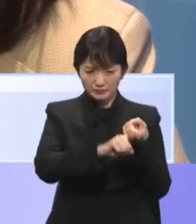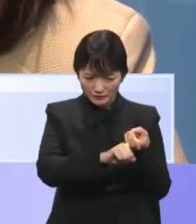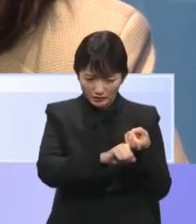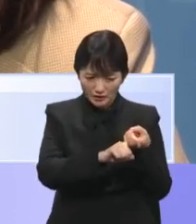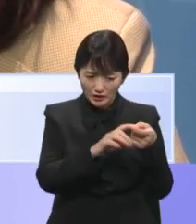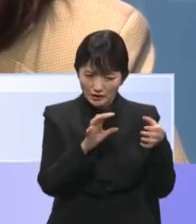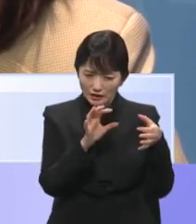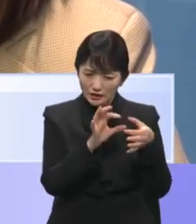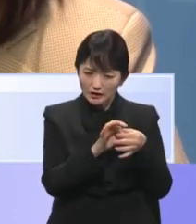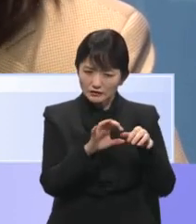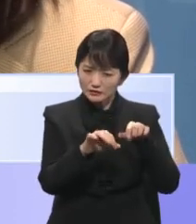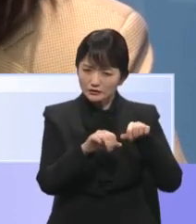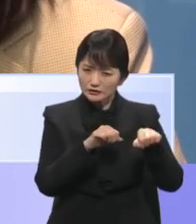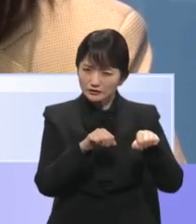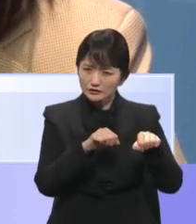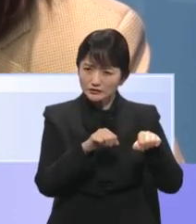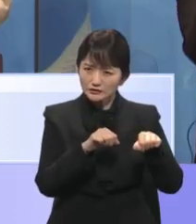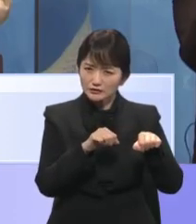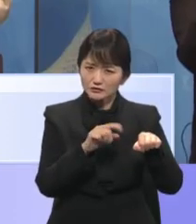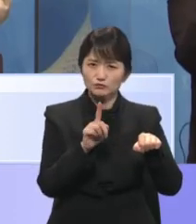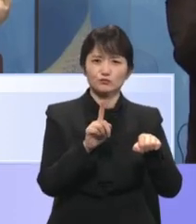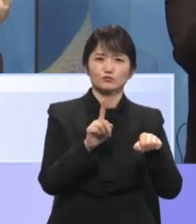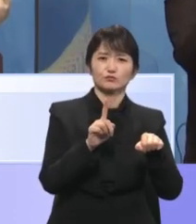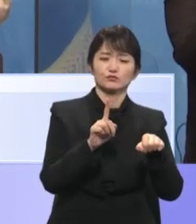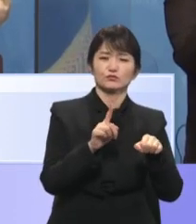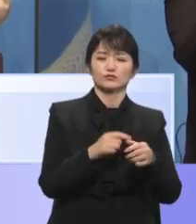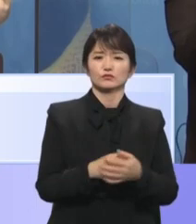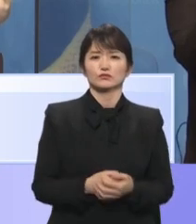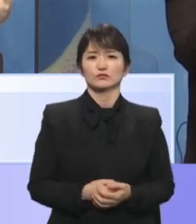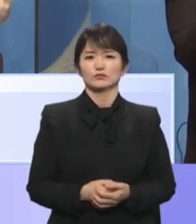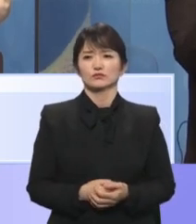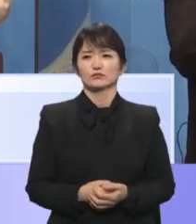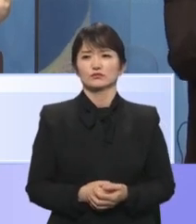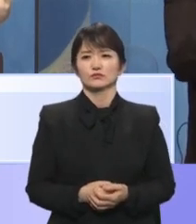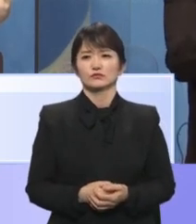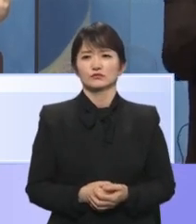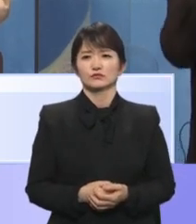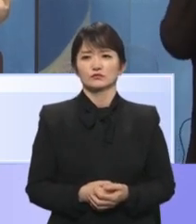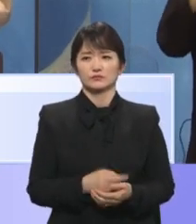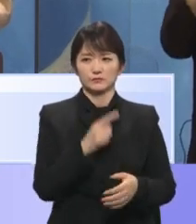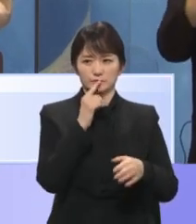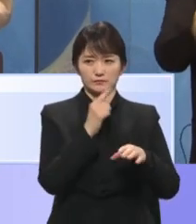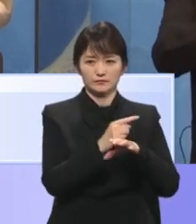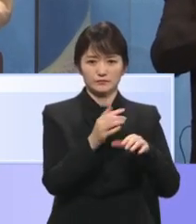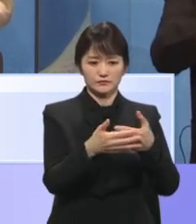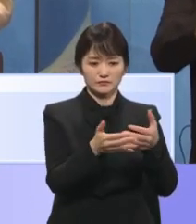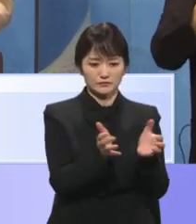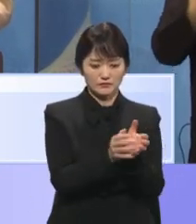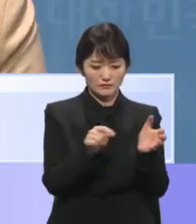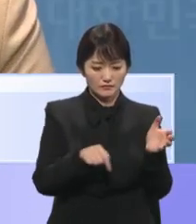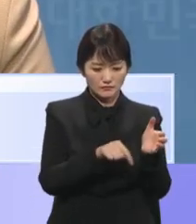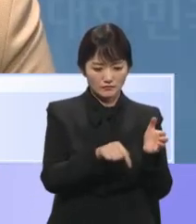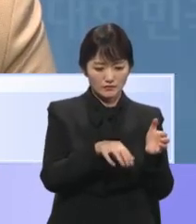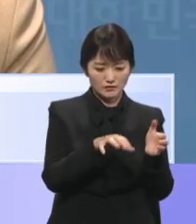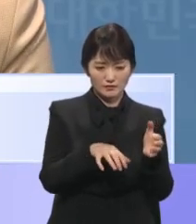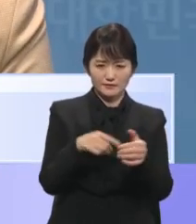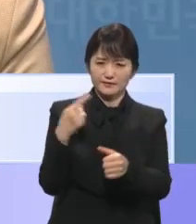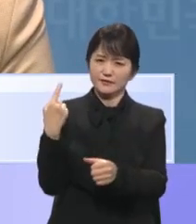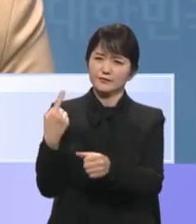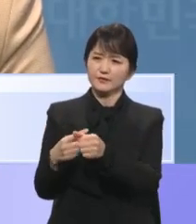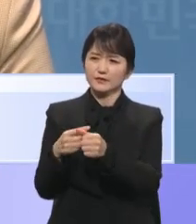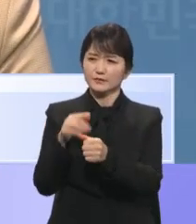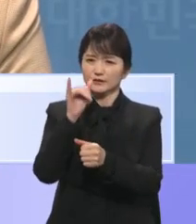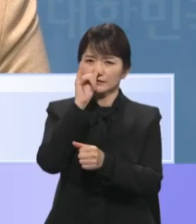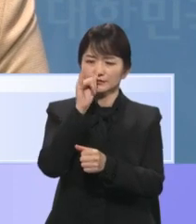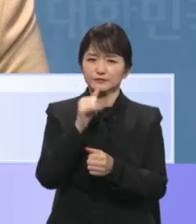하면서 상당히 좀 갈지자 행보를 많이 보여 왔거든요 아마 이런 부분들 아마 아마 당원들 민주 당원들도 아마 좀 비판을 많이 하는 부분일 텐데